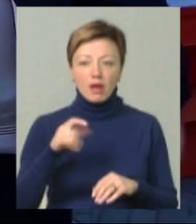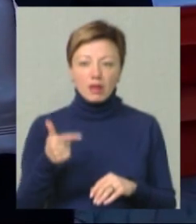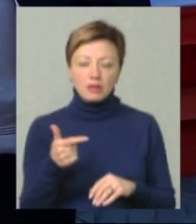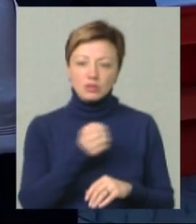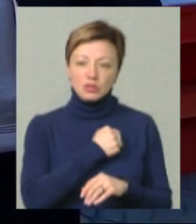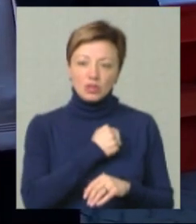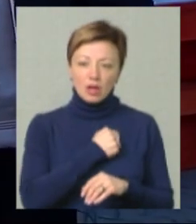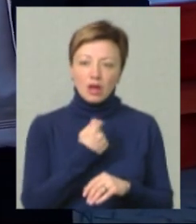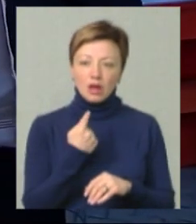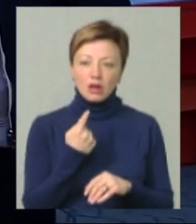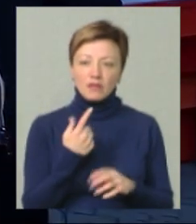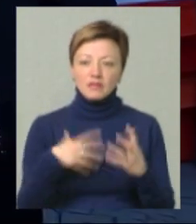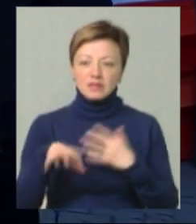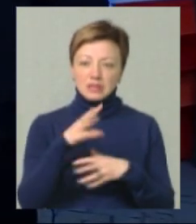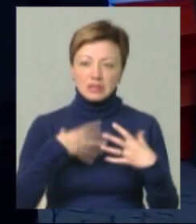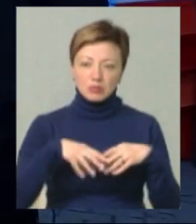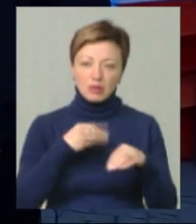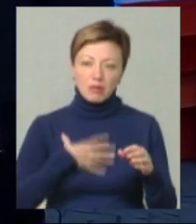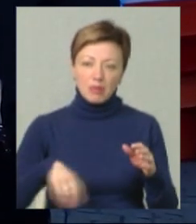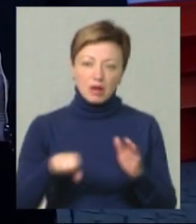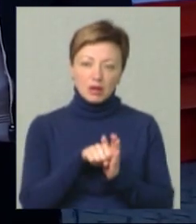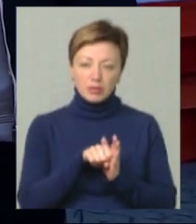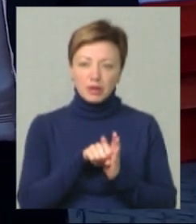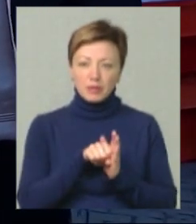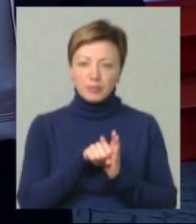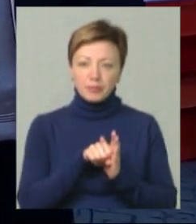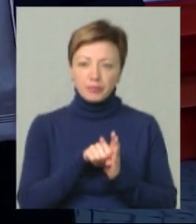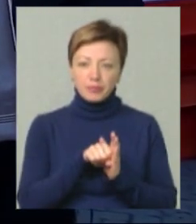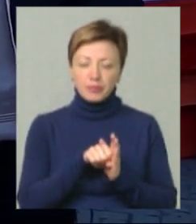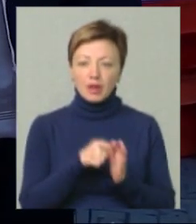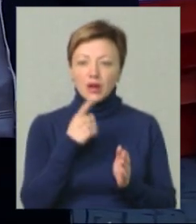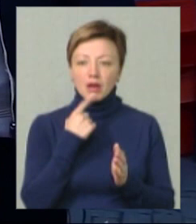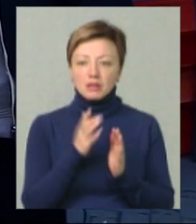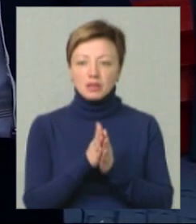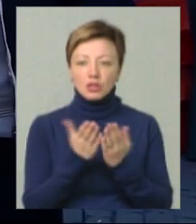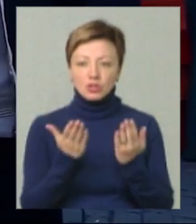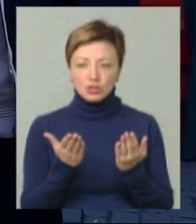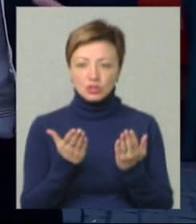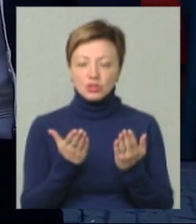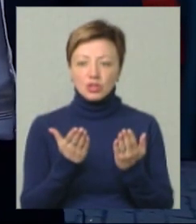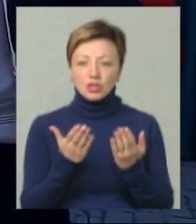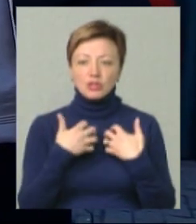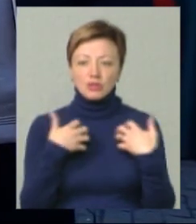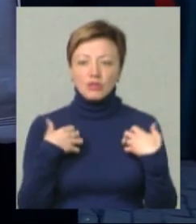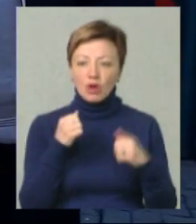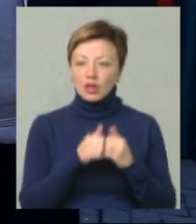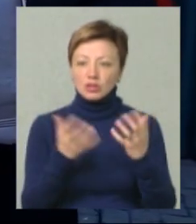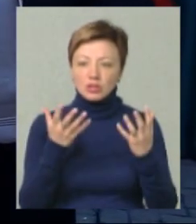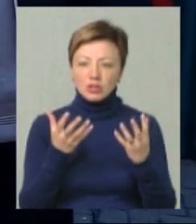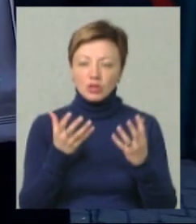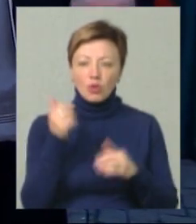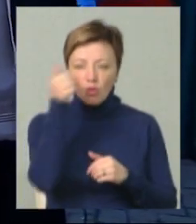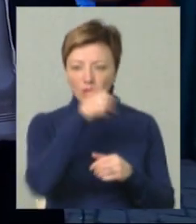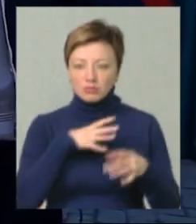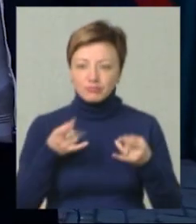сожалению, одного. Вся его семья погибла. Краснокнижное животное, которое рожало каждый год, была изюминка,